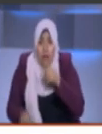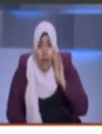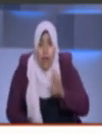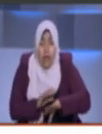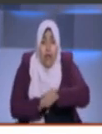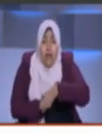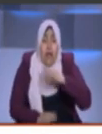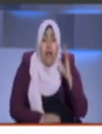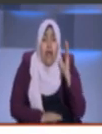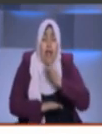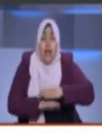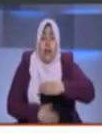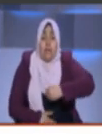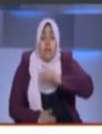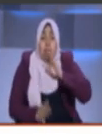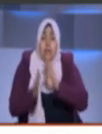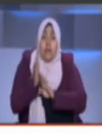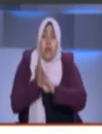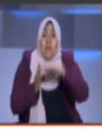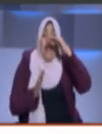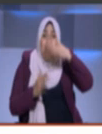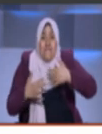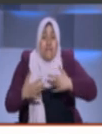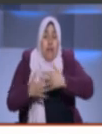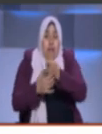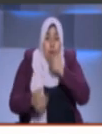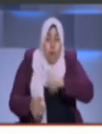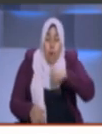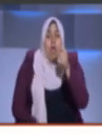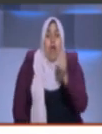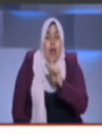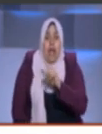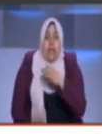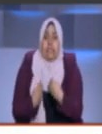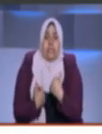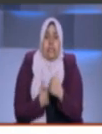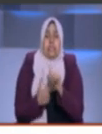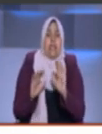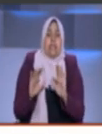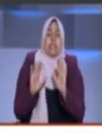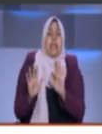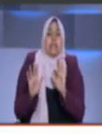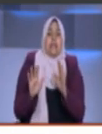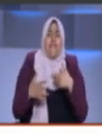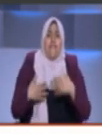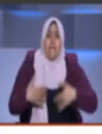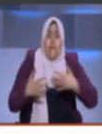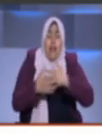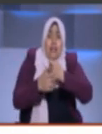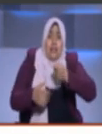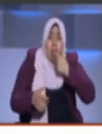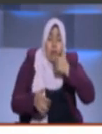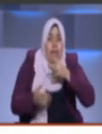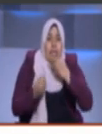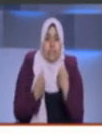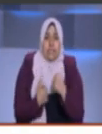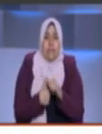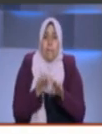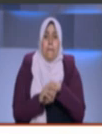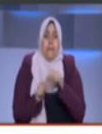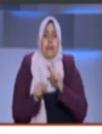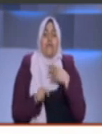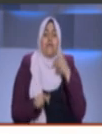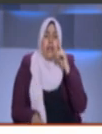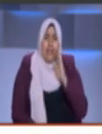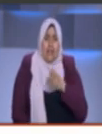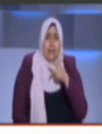آمالا كبيرة إلا بعد أن يتم تجربتها، وأن يتم تجربتها على مدى واسع. يعني لا يجوز أن